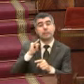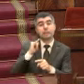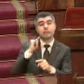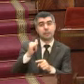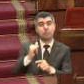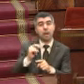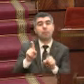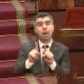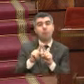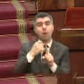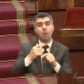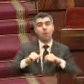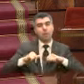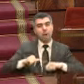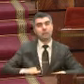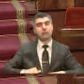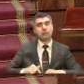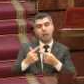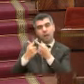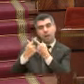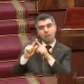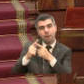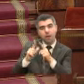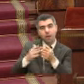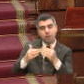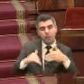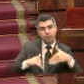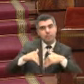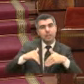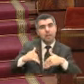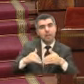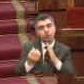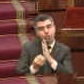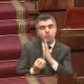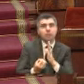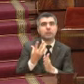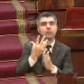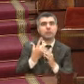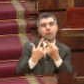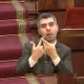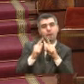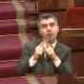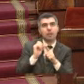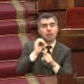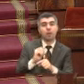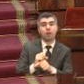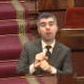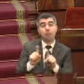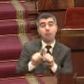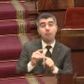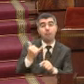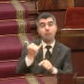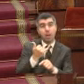سيدي الوزير برفع الحصار الاقتصادي والطرق عليهم بخلق ما أسمي أنا مقاولات طرقية،